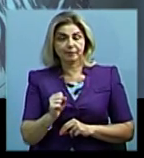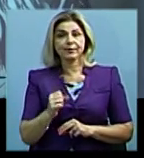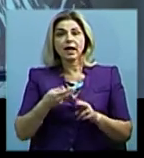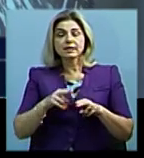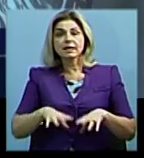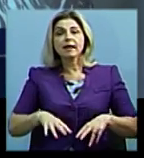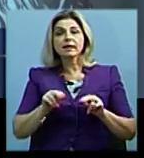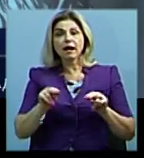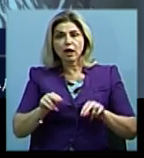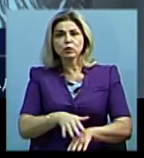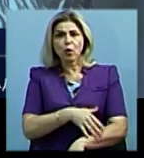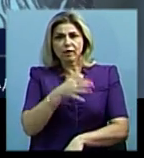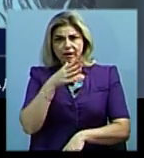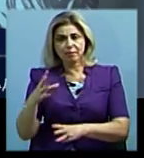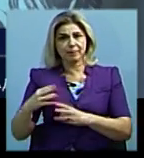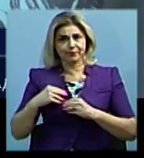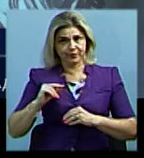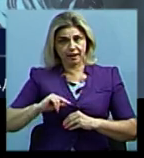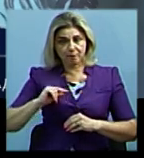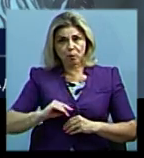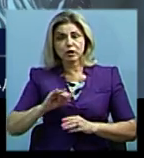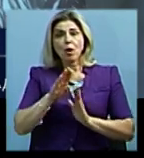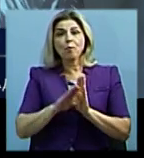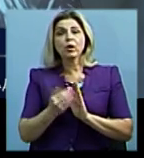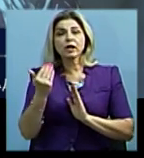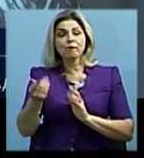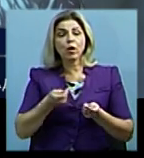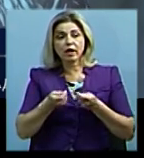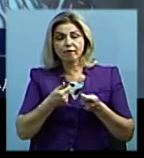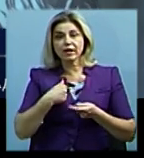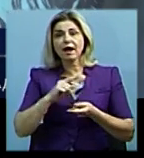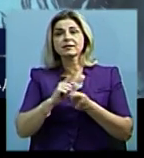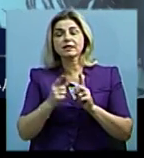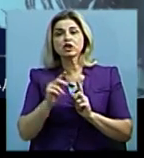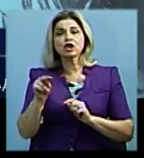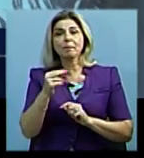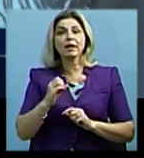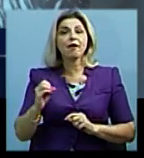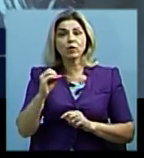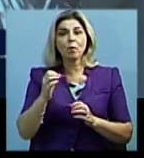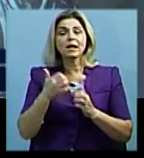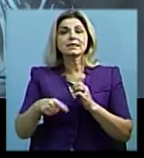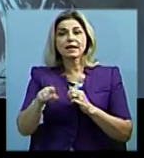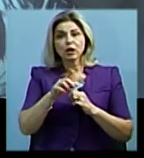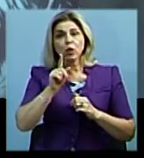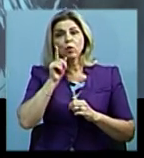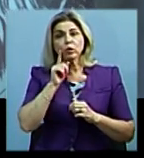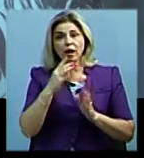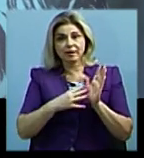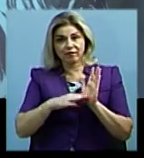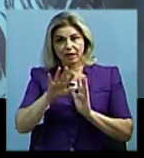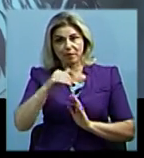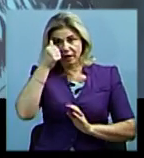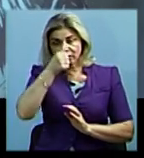довгий час працював і зі мною. Я під його керівництвом і став чемпіоном Європи серед юнаків 95-го року і був